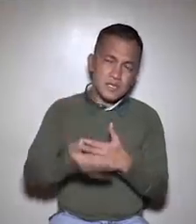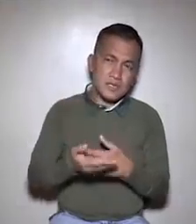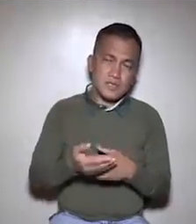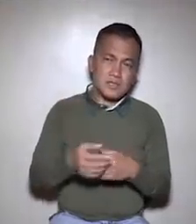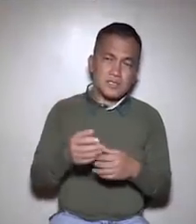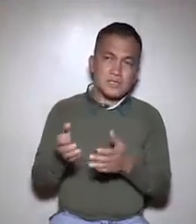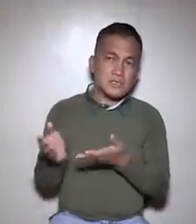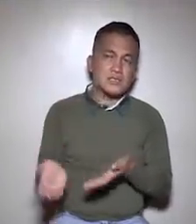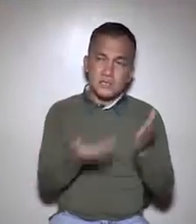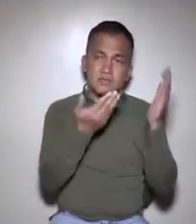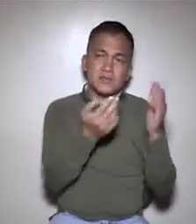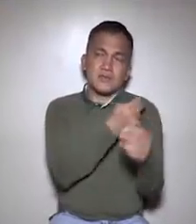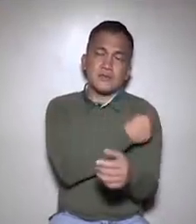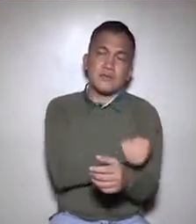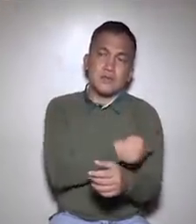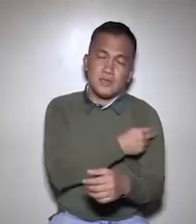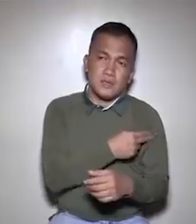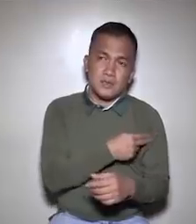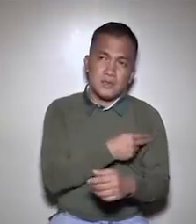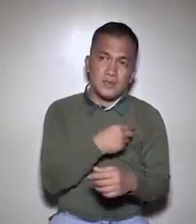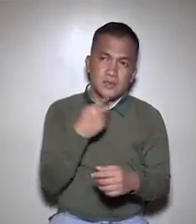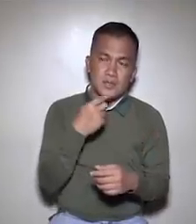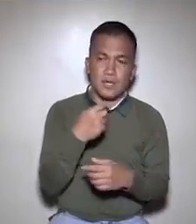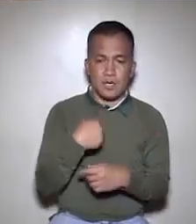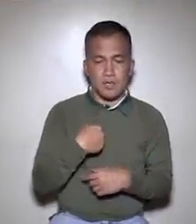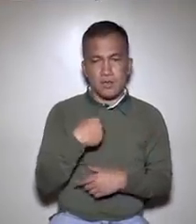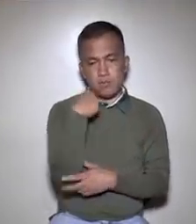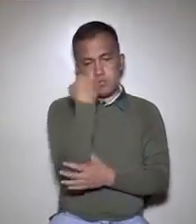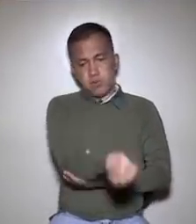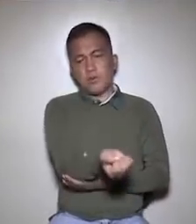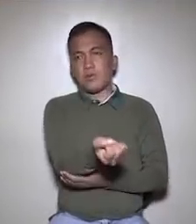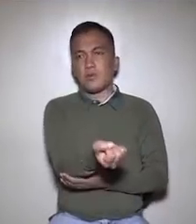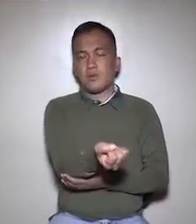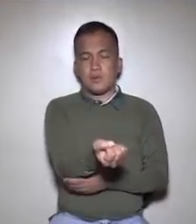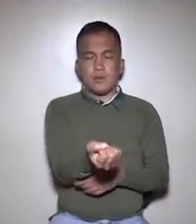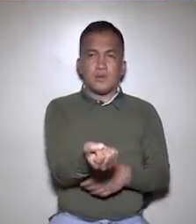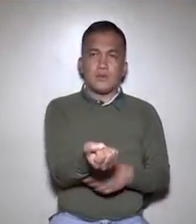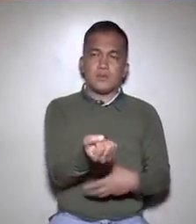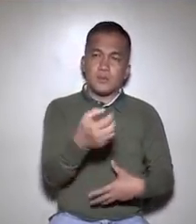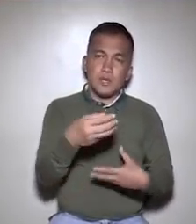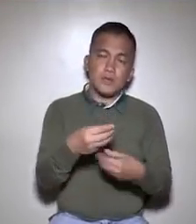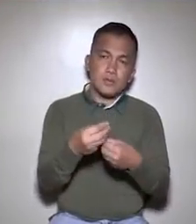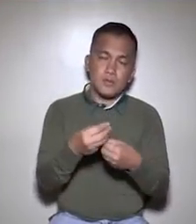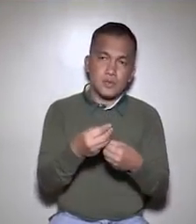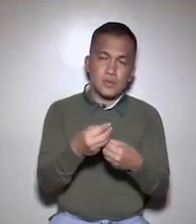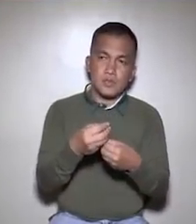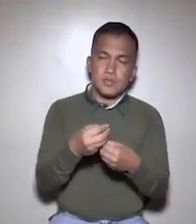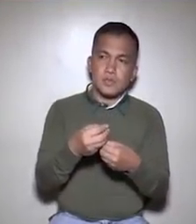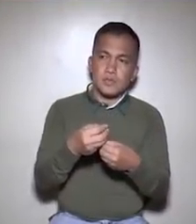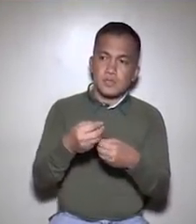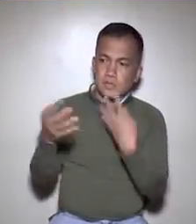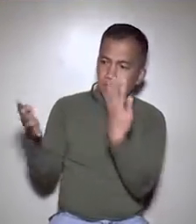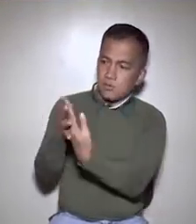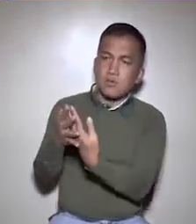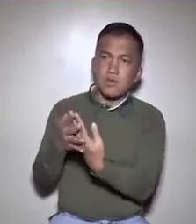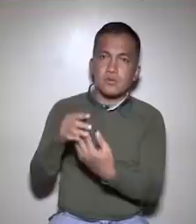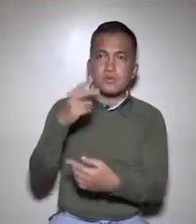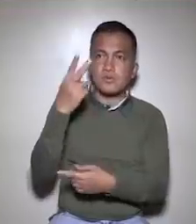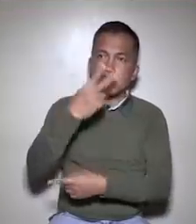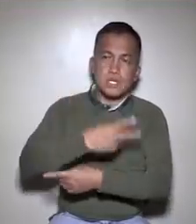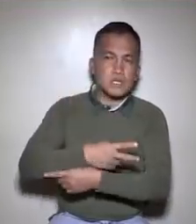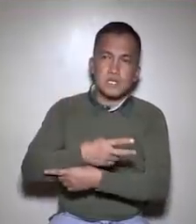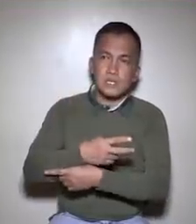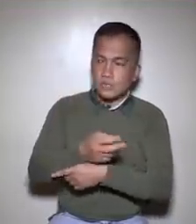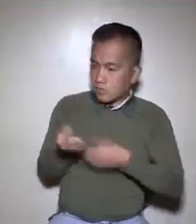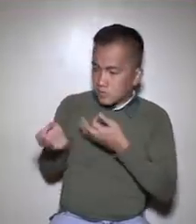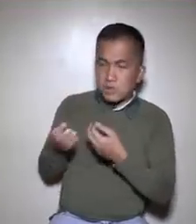Tapos dinala po ako sa ospital. Nawalan po ako ng malay. Bukod pa po yun, kinulong pa ako na 2 araw din na po